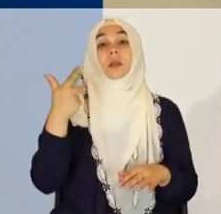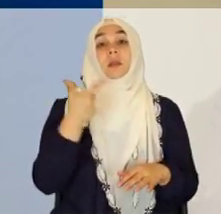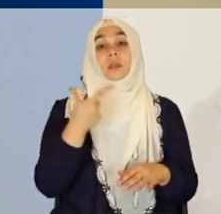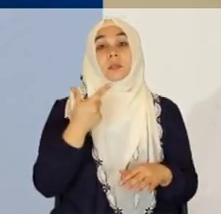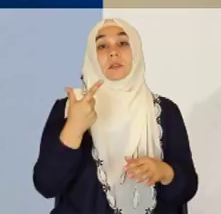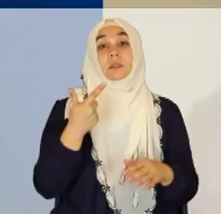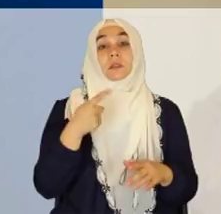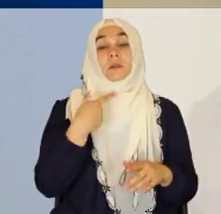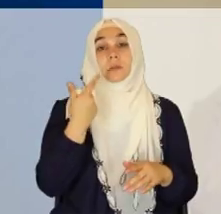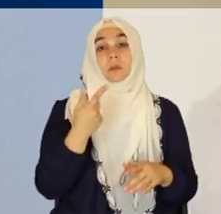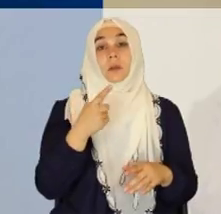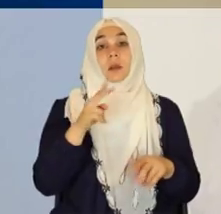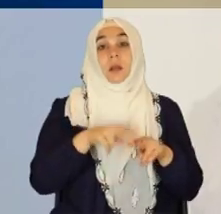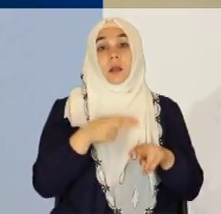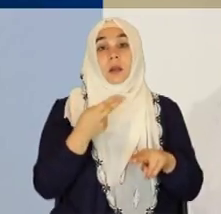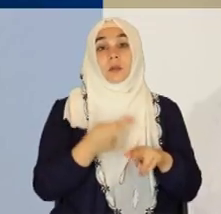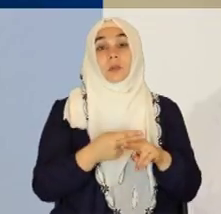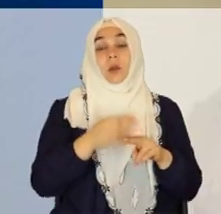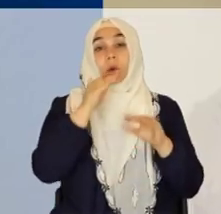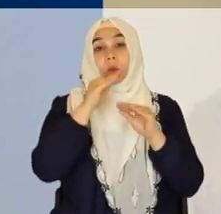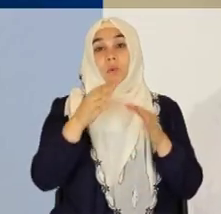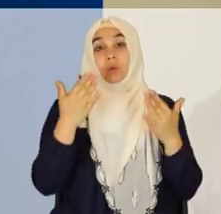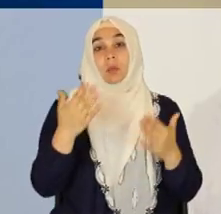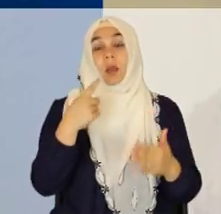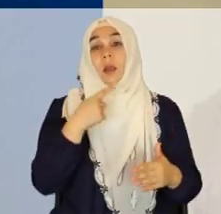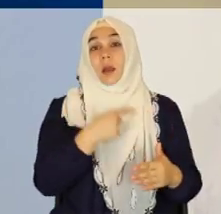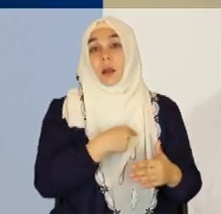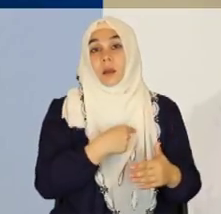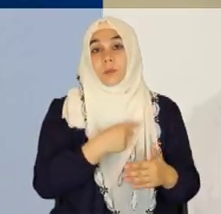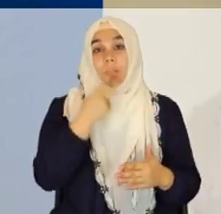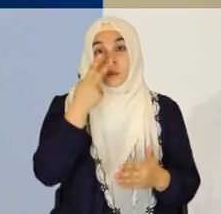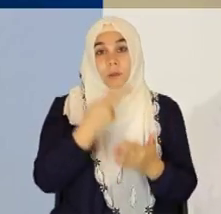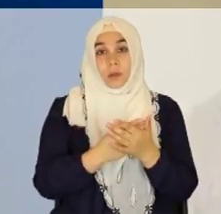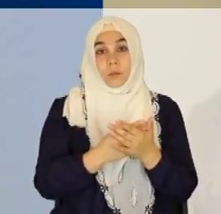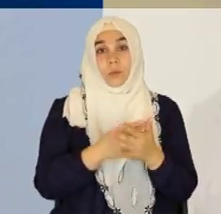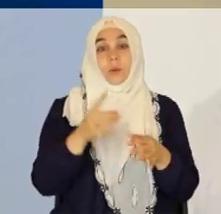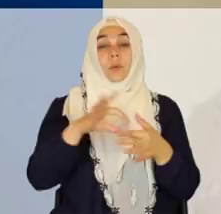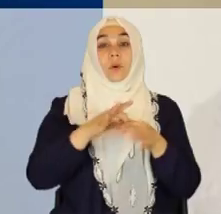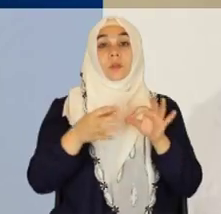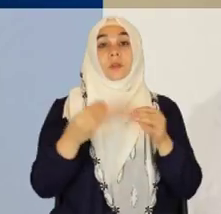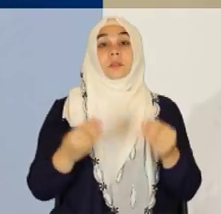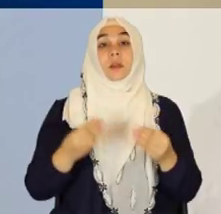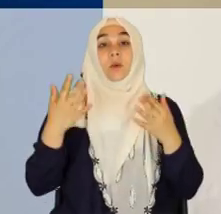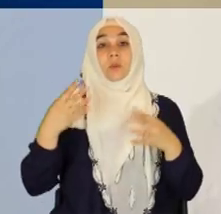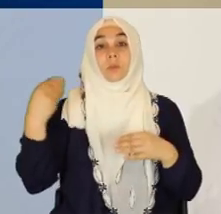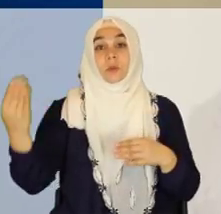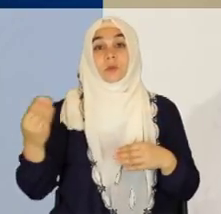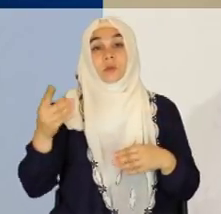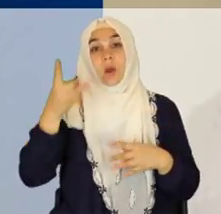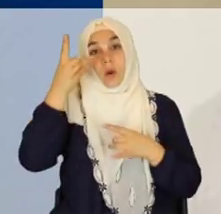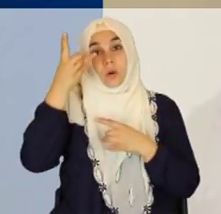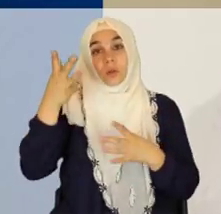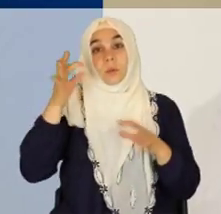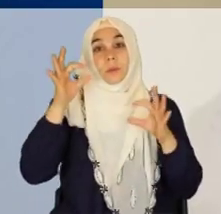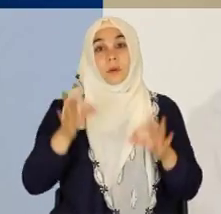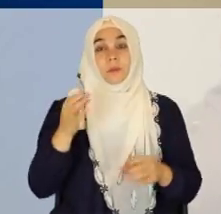qismi endi mana shu ruhga, qalbga bog'liq holatda zakotni beruvchining odoblarini